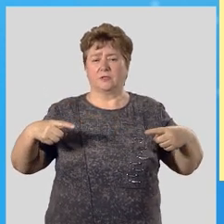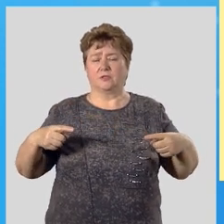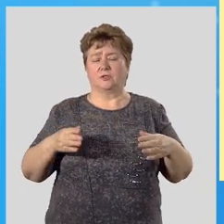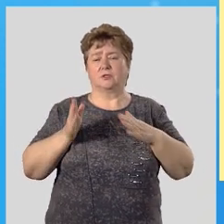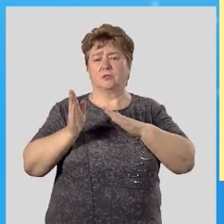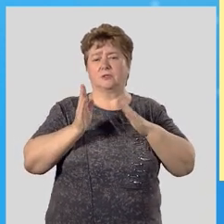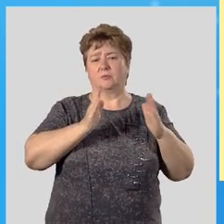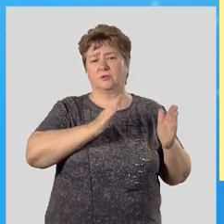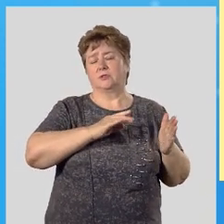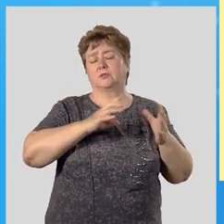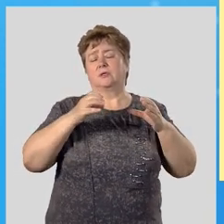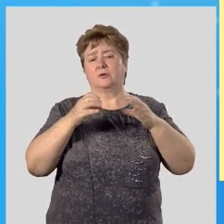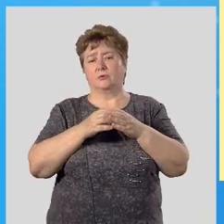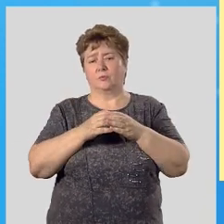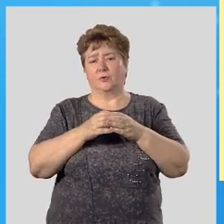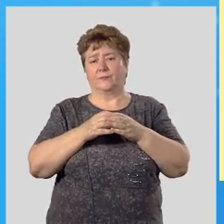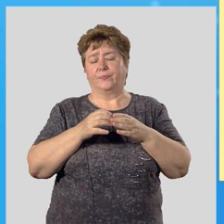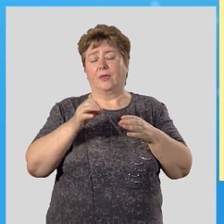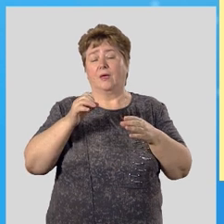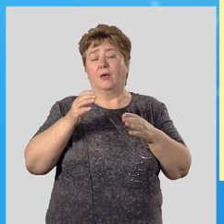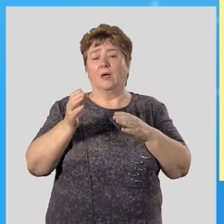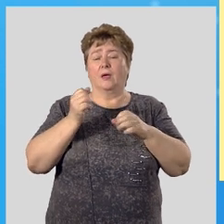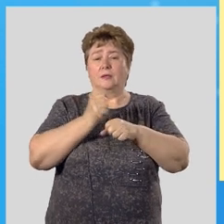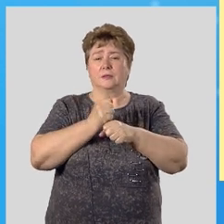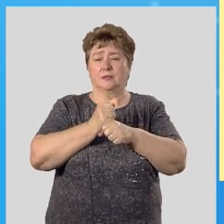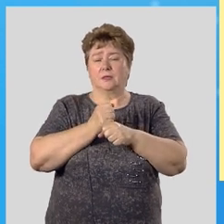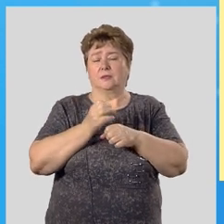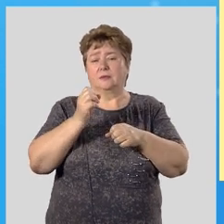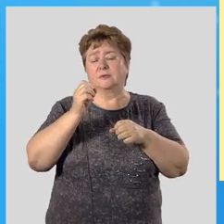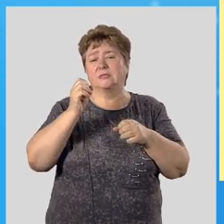различные систематические группы. И оно делается